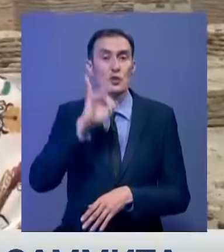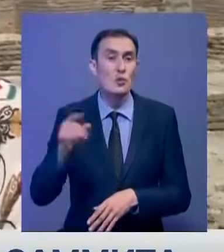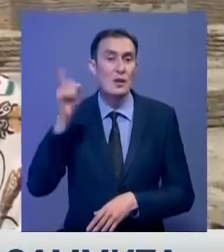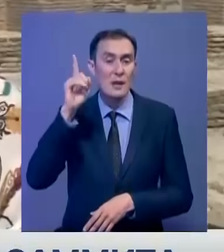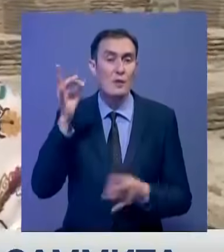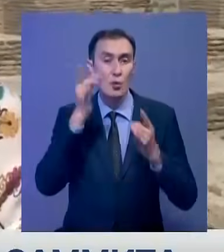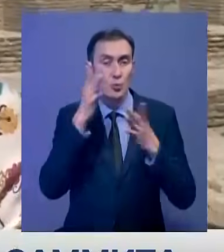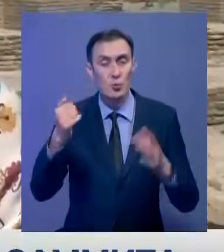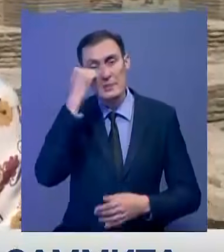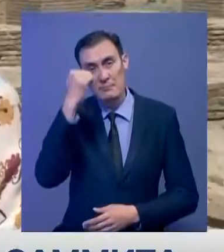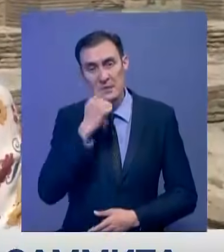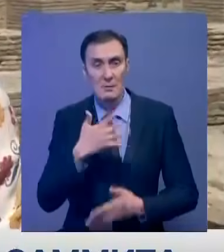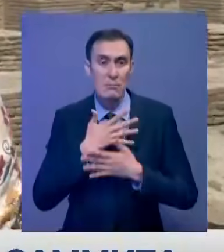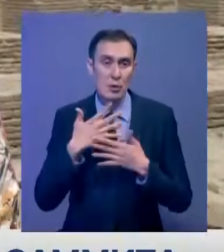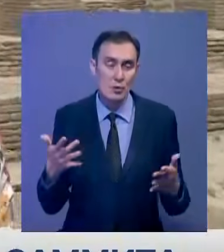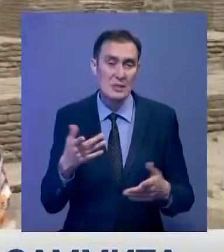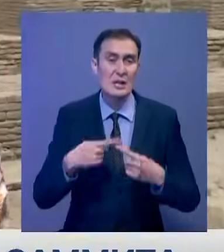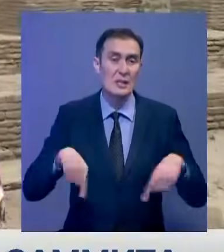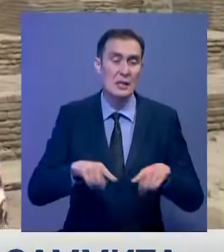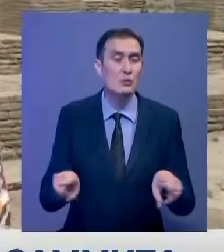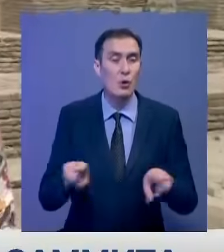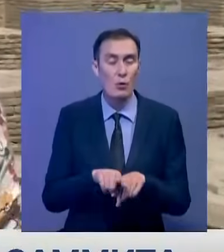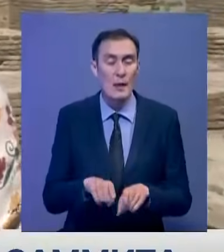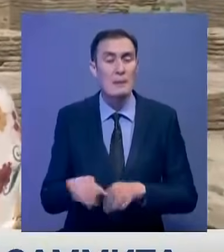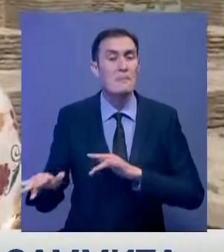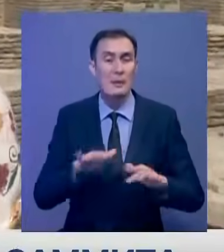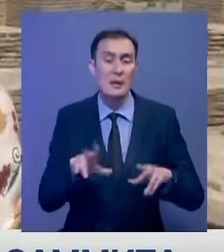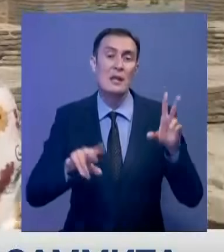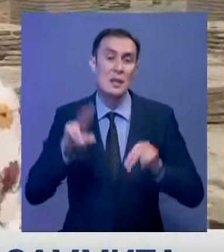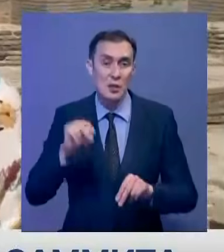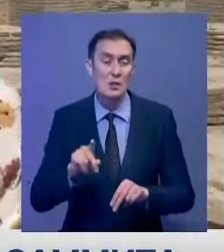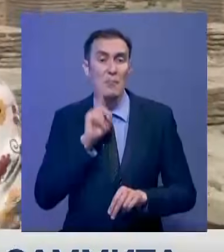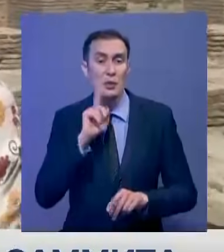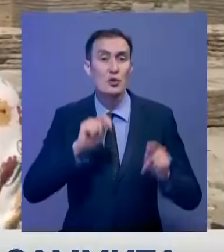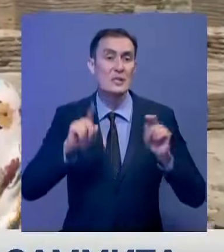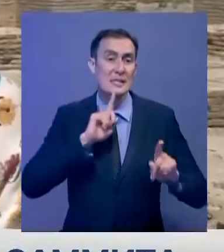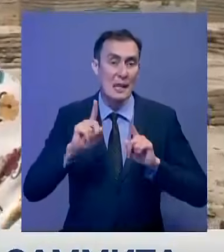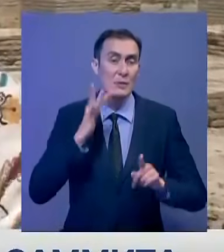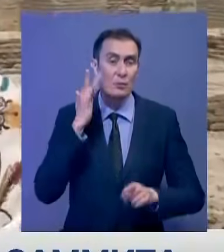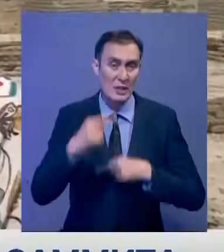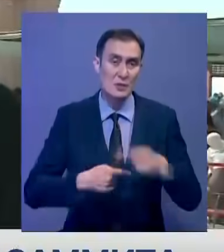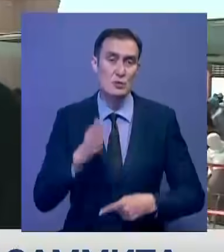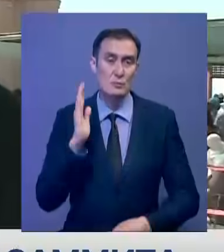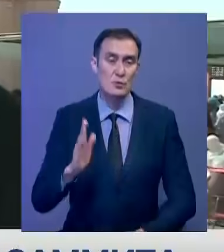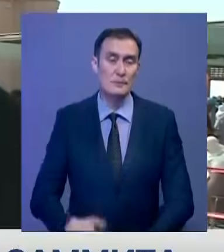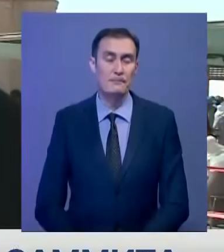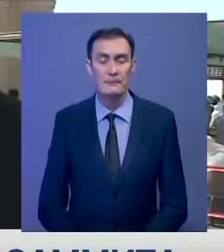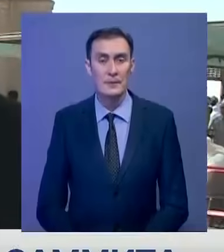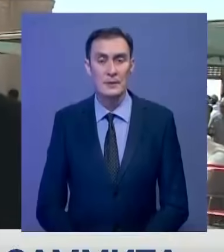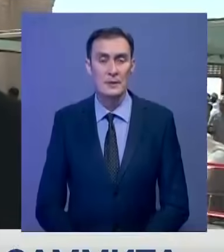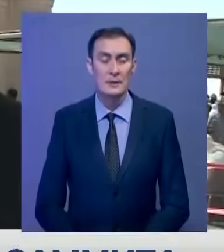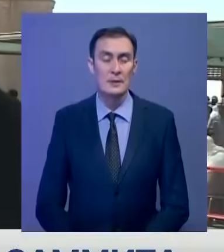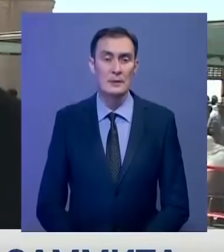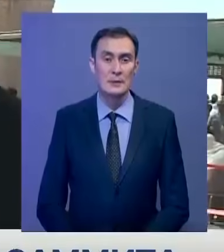древняя культура. Спасибо казахстанцам за организацию такого мероприятия. Надеюсь, молодежный саммит станет традиционным.